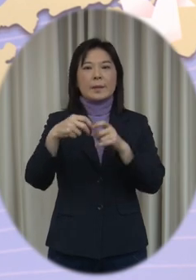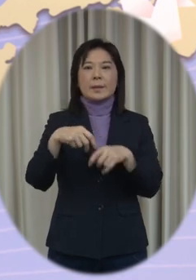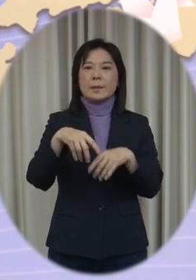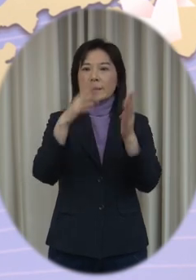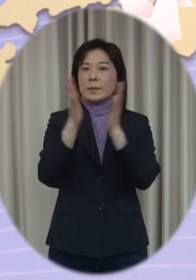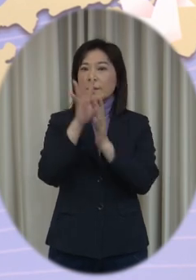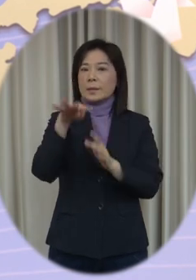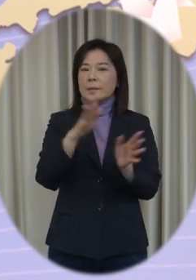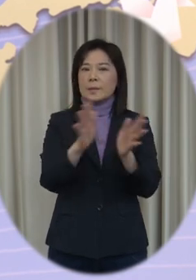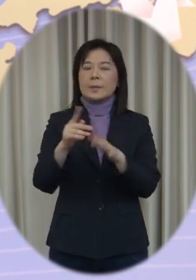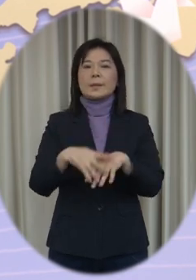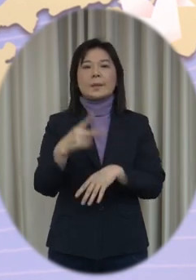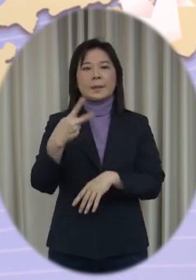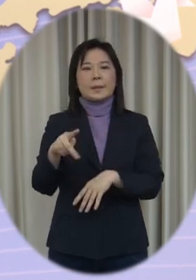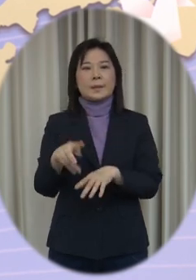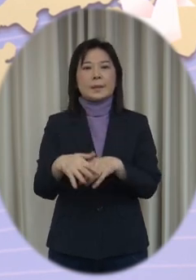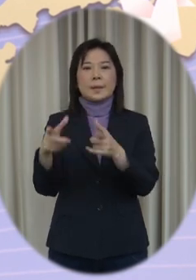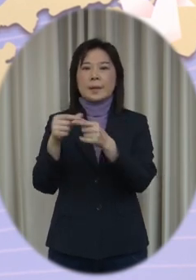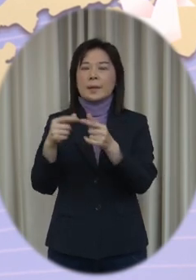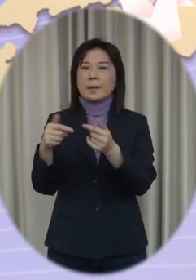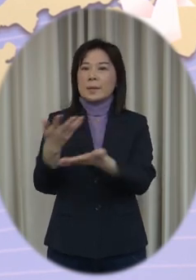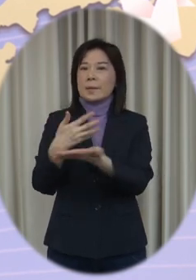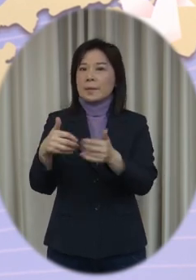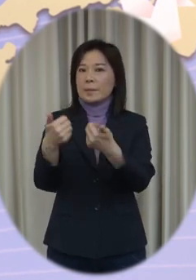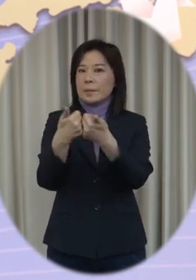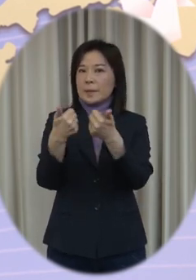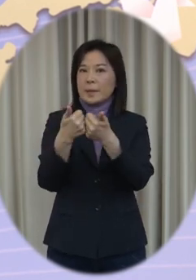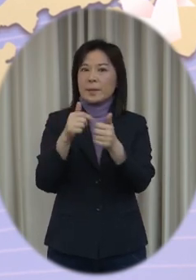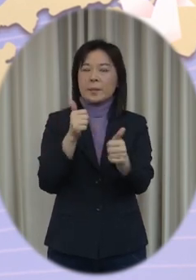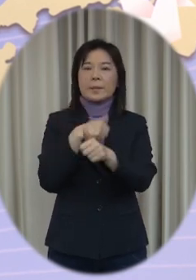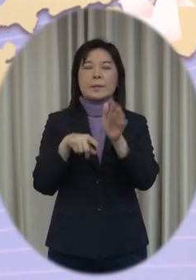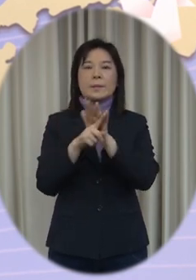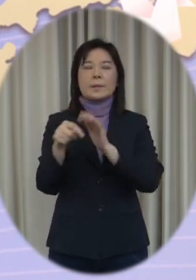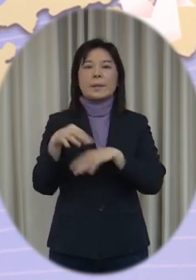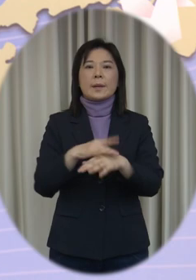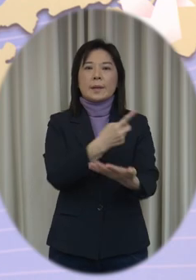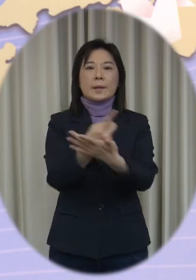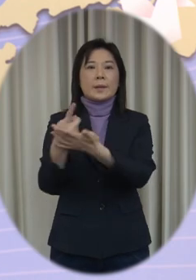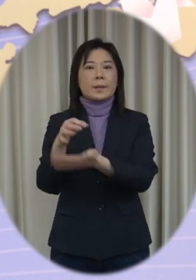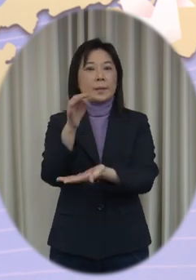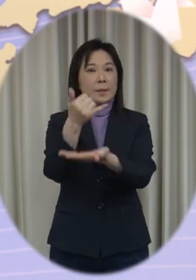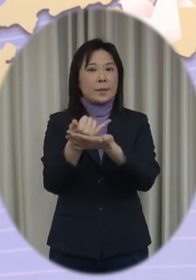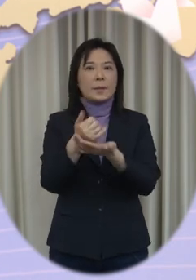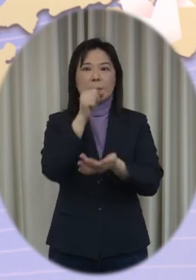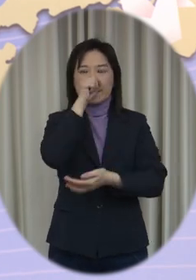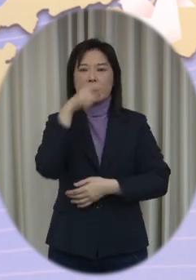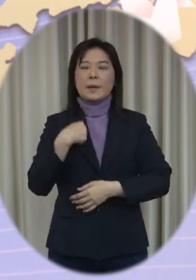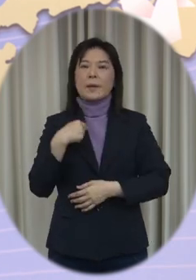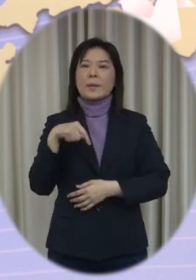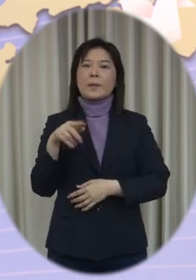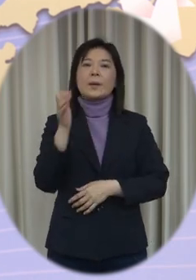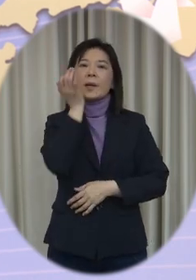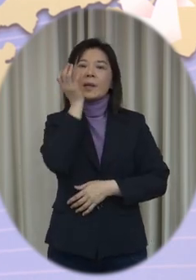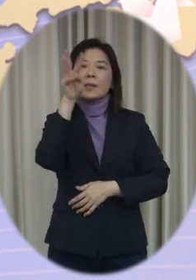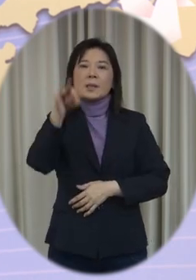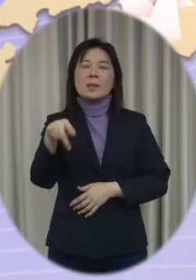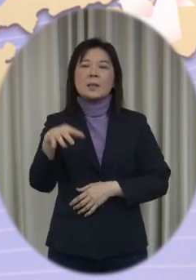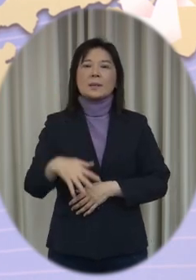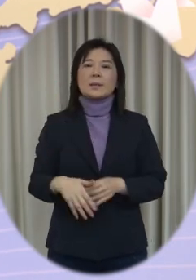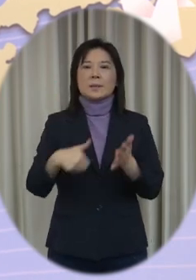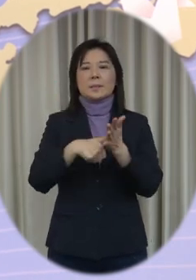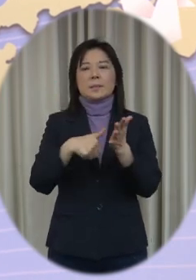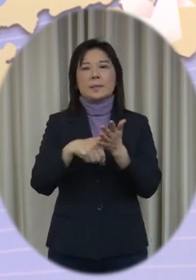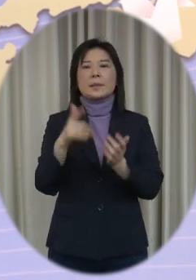以及各位在座媒体朋友、各位贵宾，大家好，我是来自日本石川县，名字叫做德光从